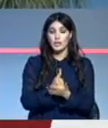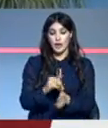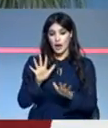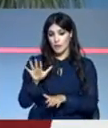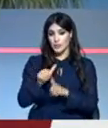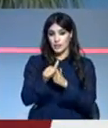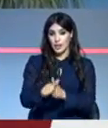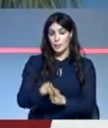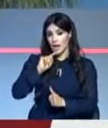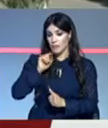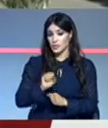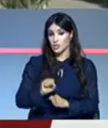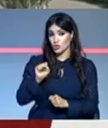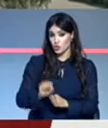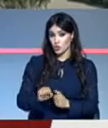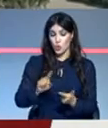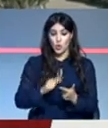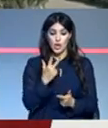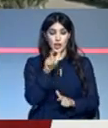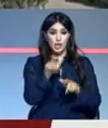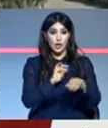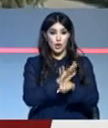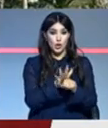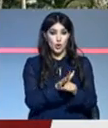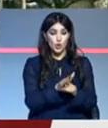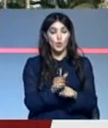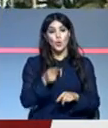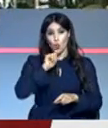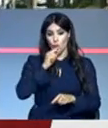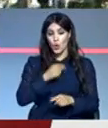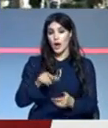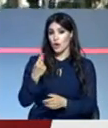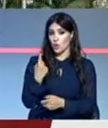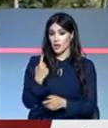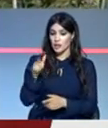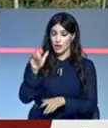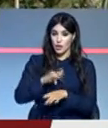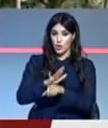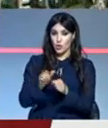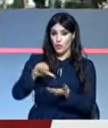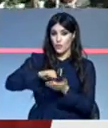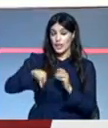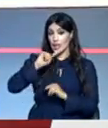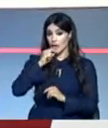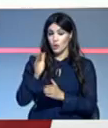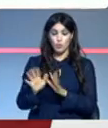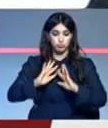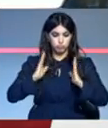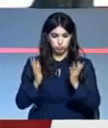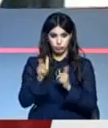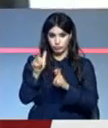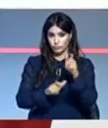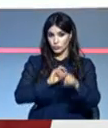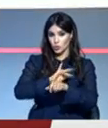بس الجنوبيه وثلاثه مصابين بمرض ومصاب في المدينه ليبلغ العدو الجمله للاصابات لحد اليوم